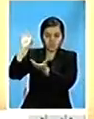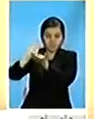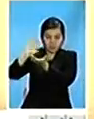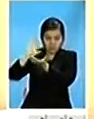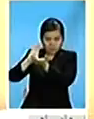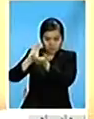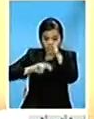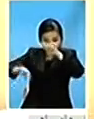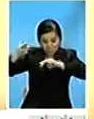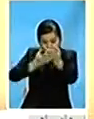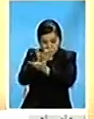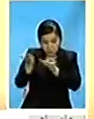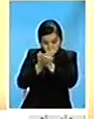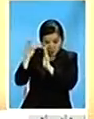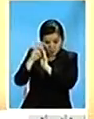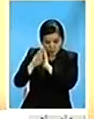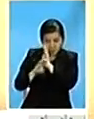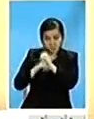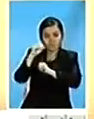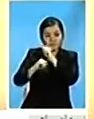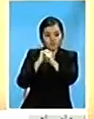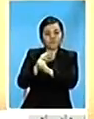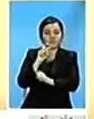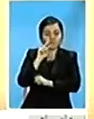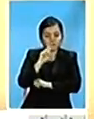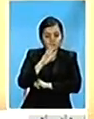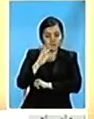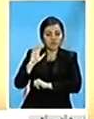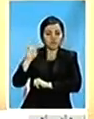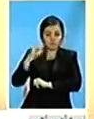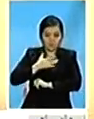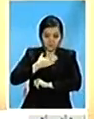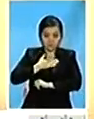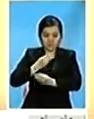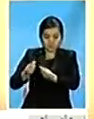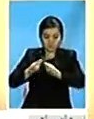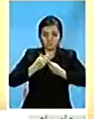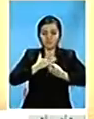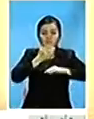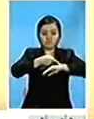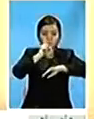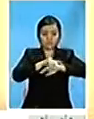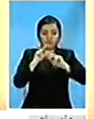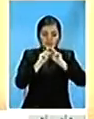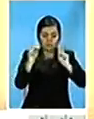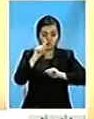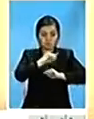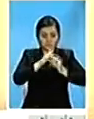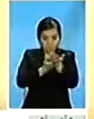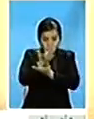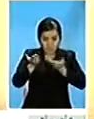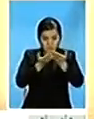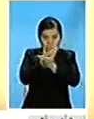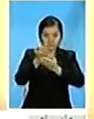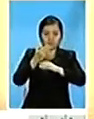าณรายจ่ายประจำปีงบประมาณพ.ศ. 2556โดยมีกระผมเป็นประธานคณะกรรมการวิสามัญนั้น